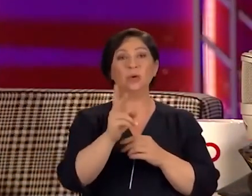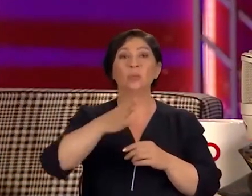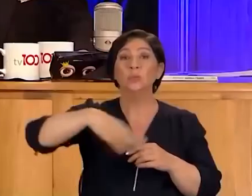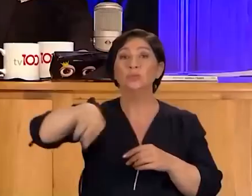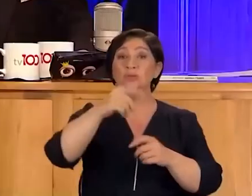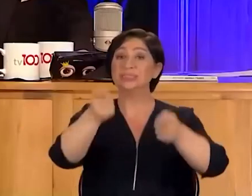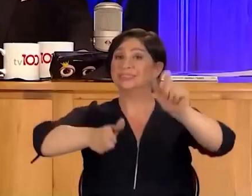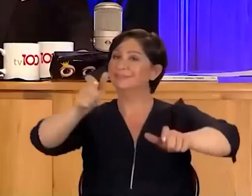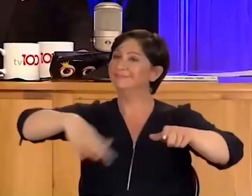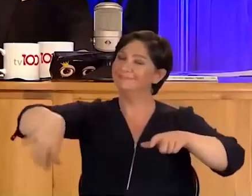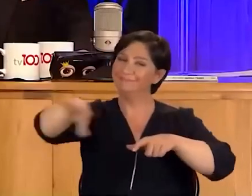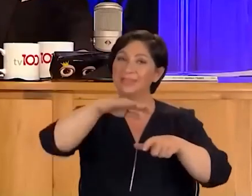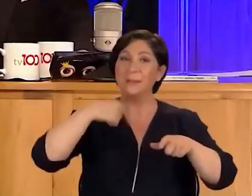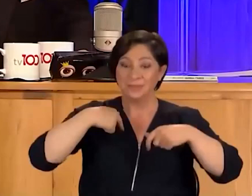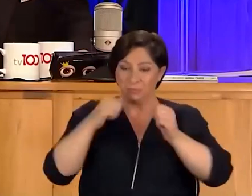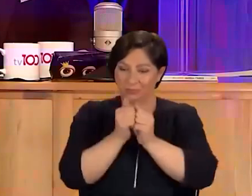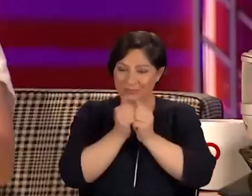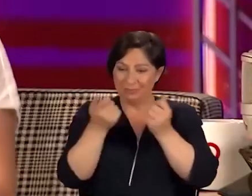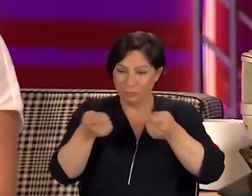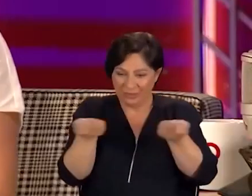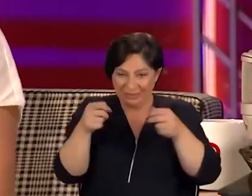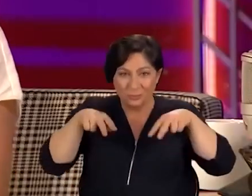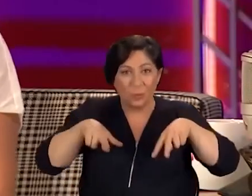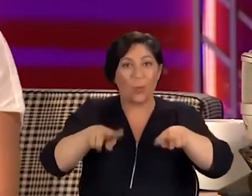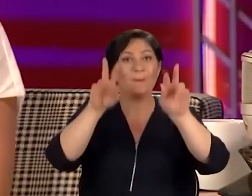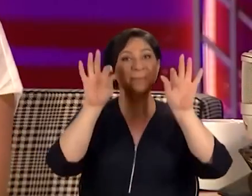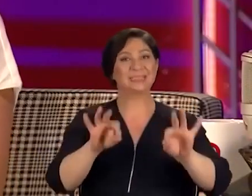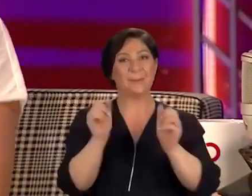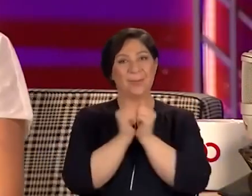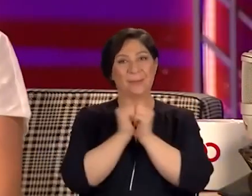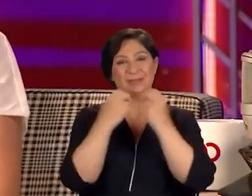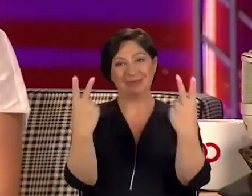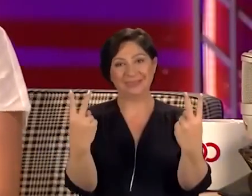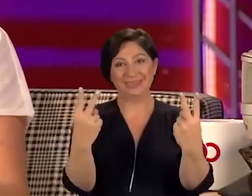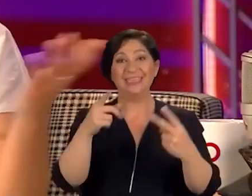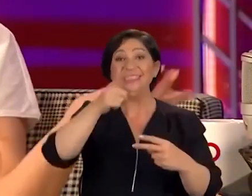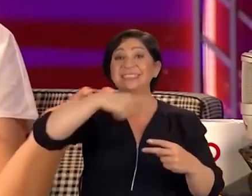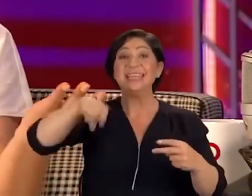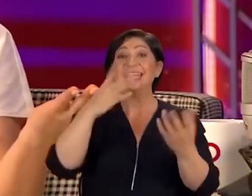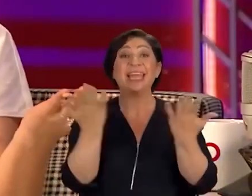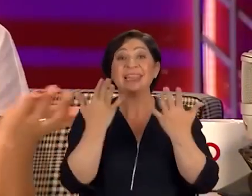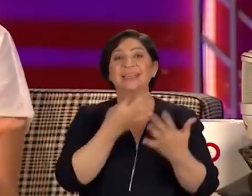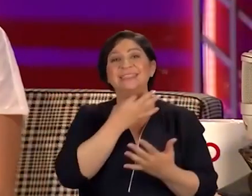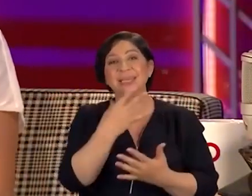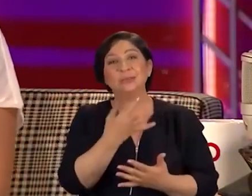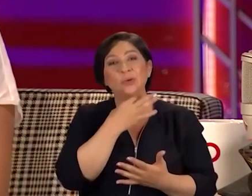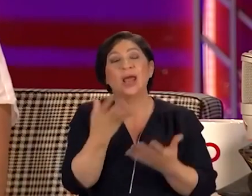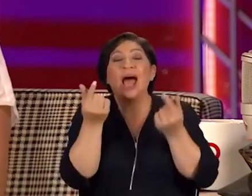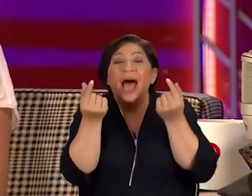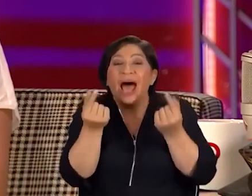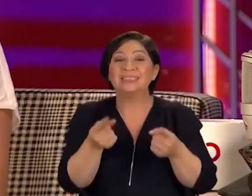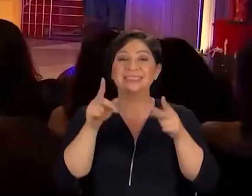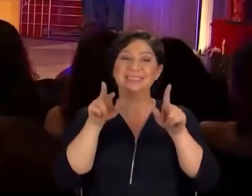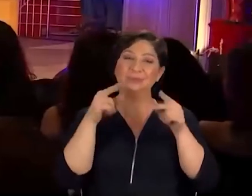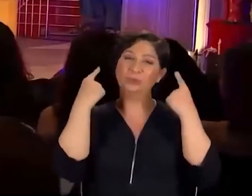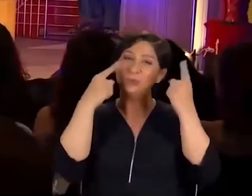bütün çalışanlarındır. Bizimle beraber bu yolda yürüyenlerindir. O yüzden sizlere ne kadar teşekkür etsek azdır